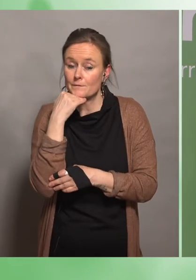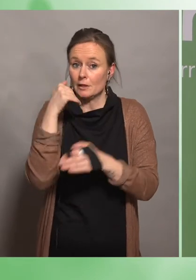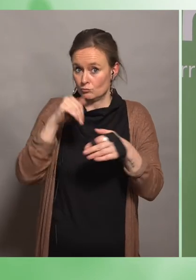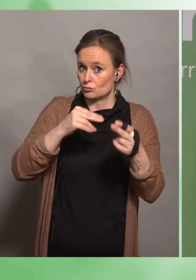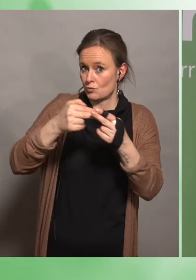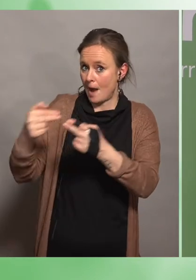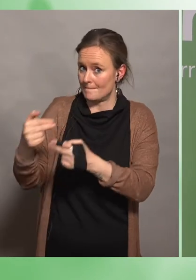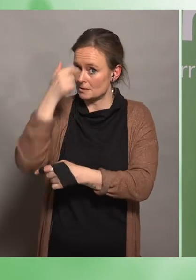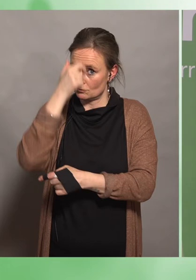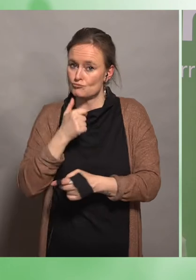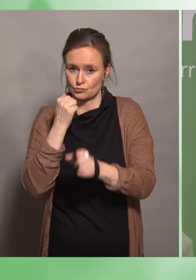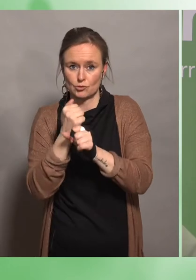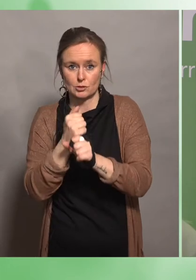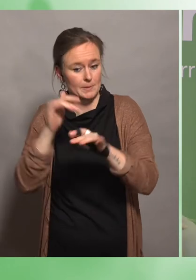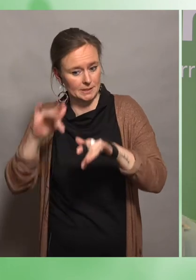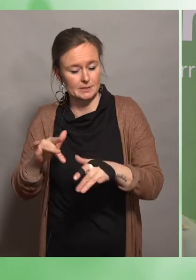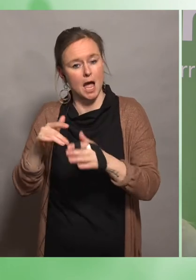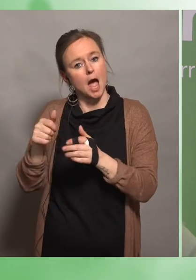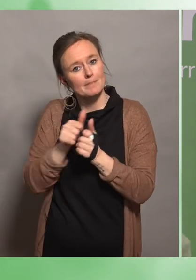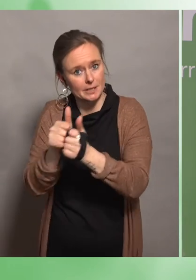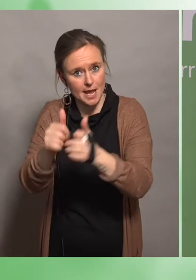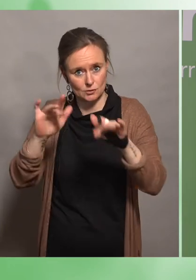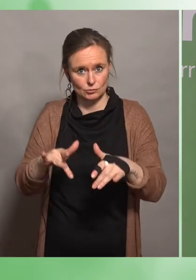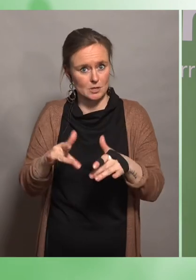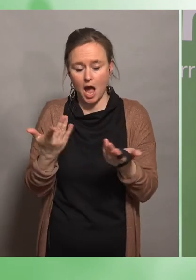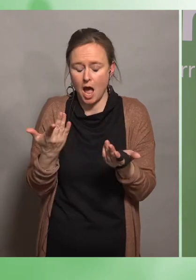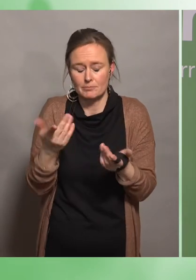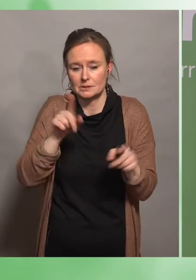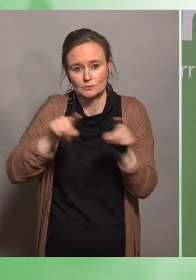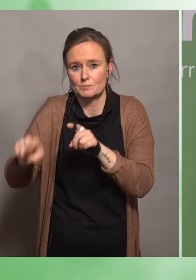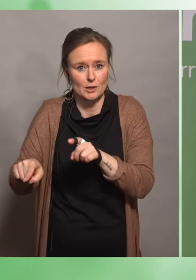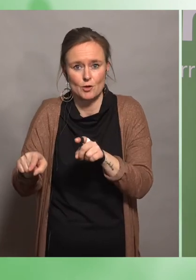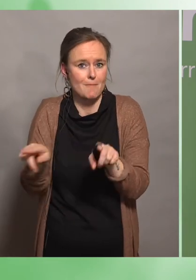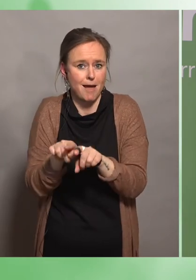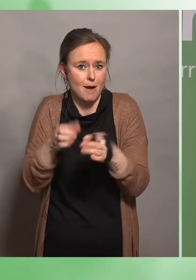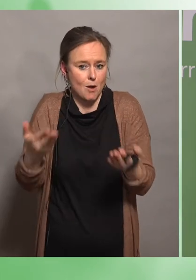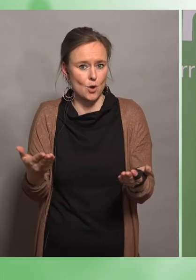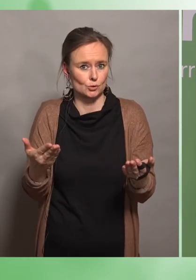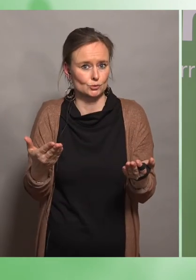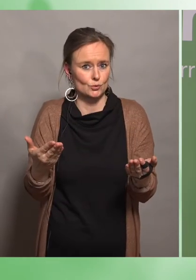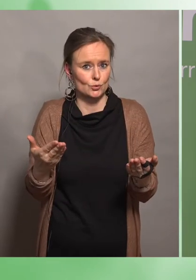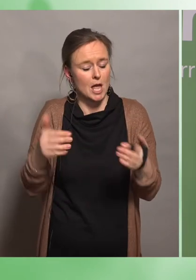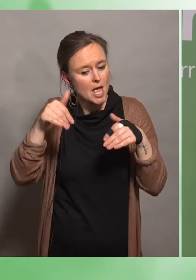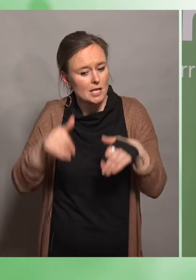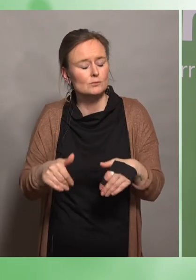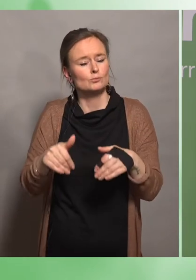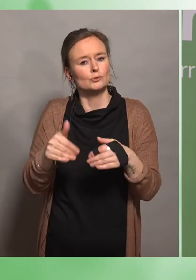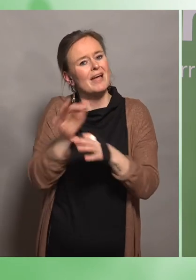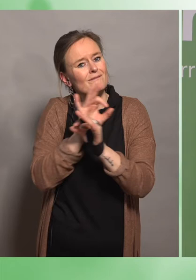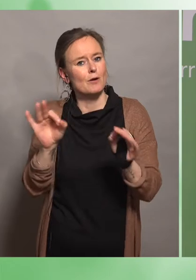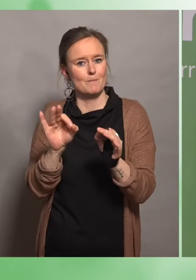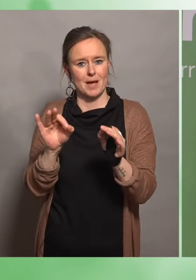persönliche Arbeit, aber das ist im normalen Recruiting genauso. Und das muss einfach zum Team dazu passen. Und damit, glaube